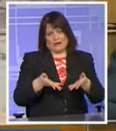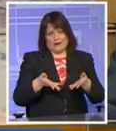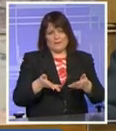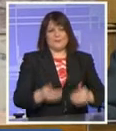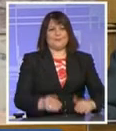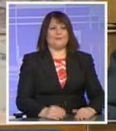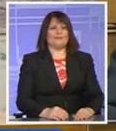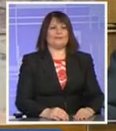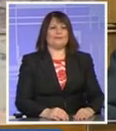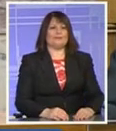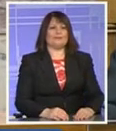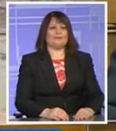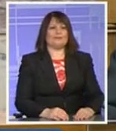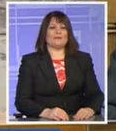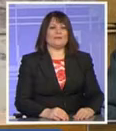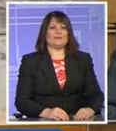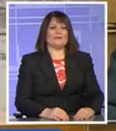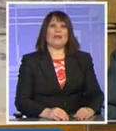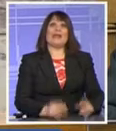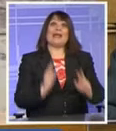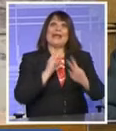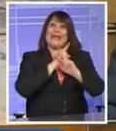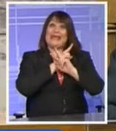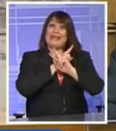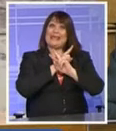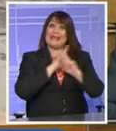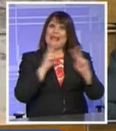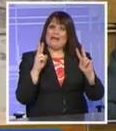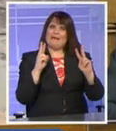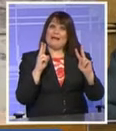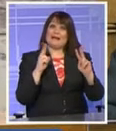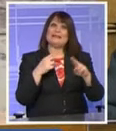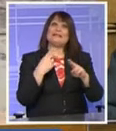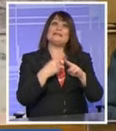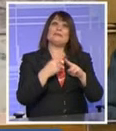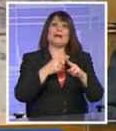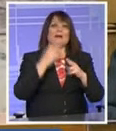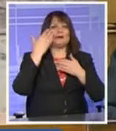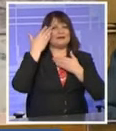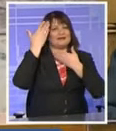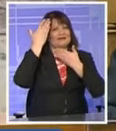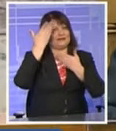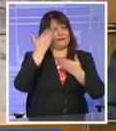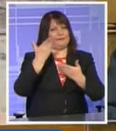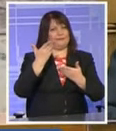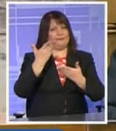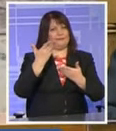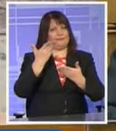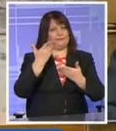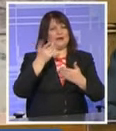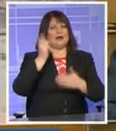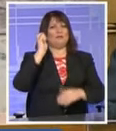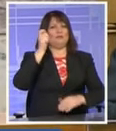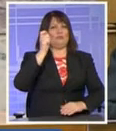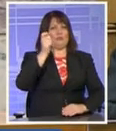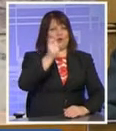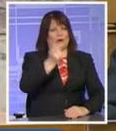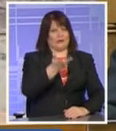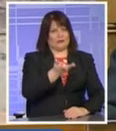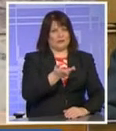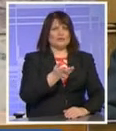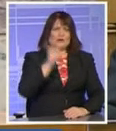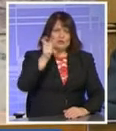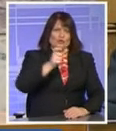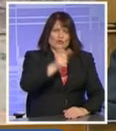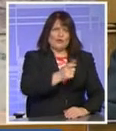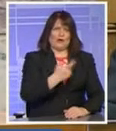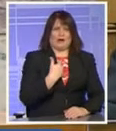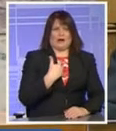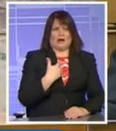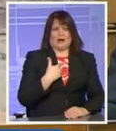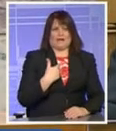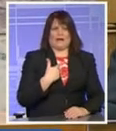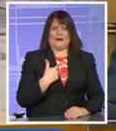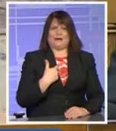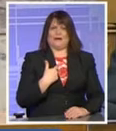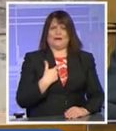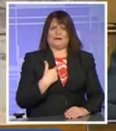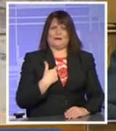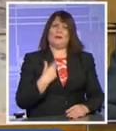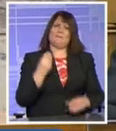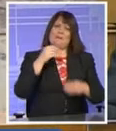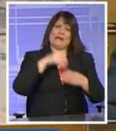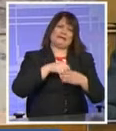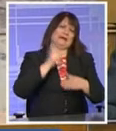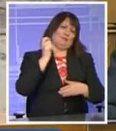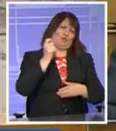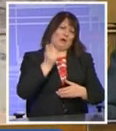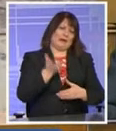αλλά ταυτόχρονα η διαφάνεια είναι και θέμα τιμής για τον πολιτικό κόσμο και για τον καθέναν από εμάς που δραστηριοποιούμαστε στα